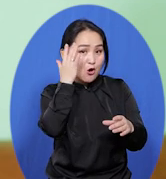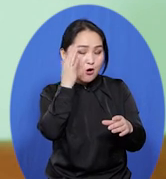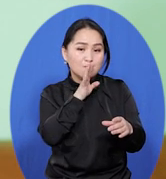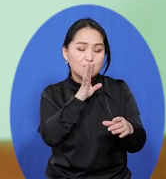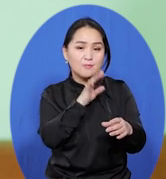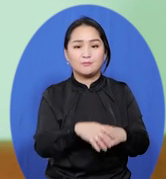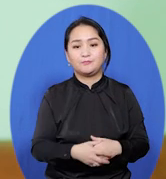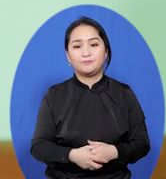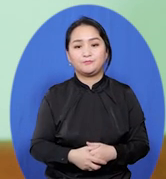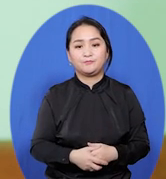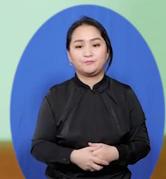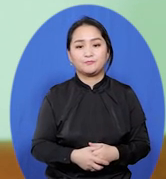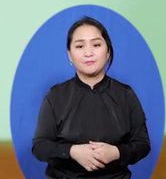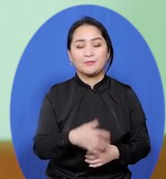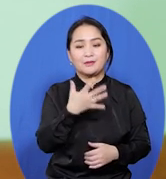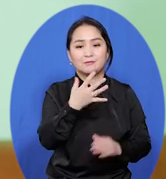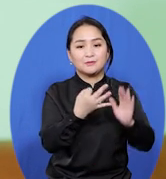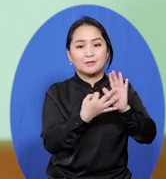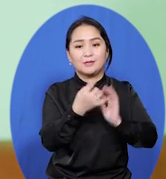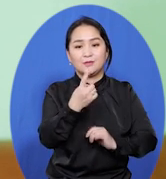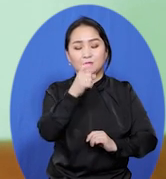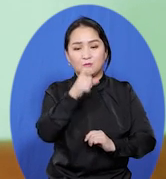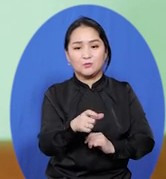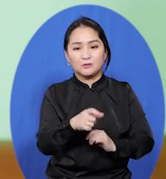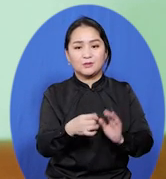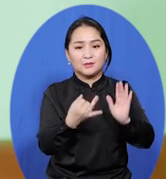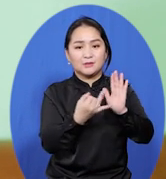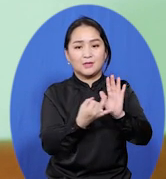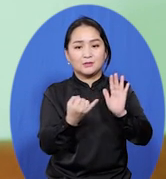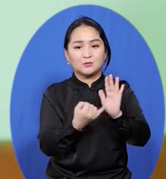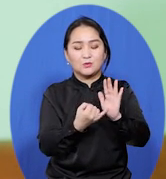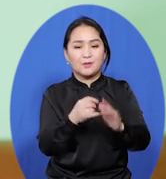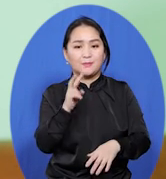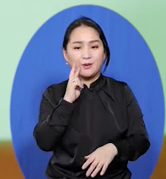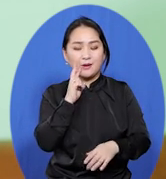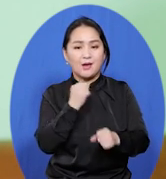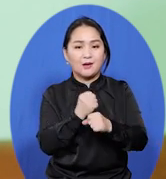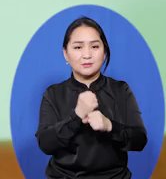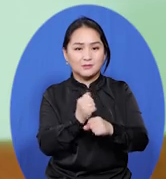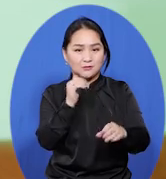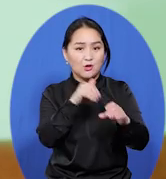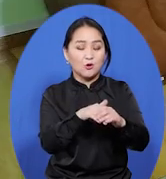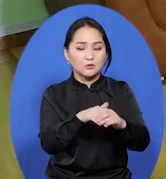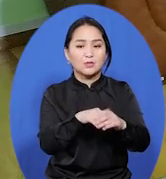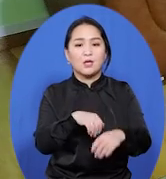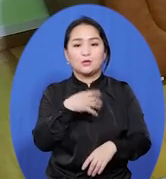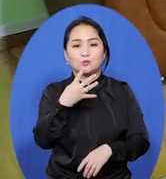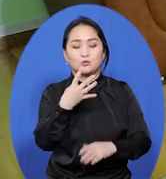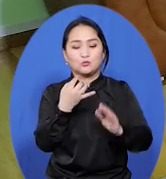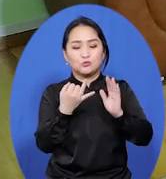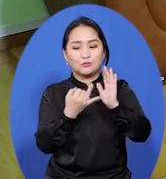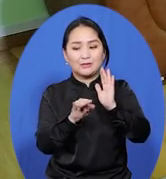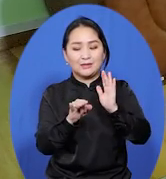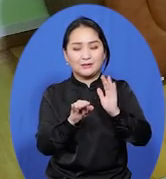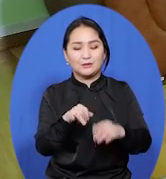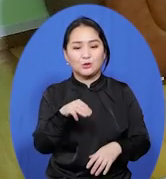тал дээр. Энэ онд энэ 581 хүнээс ямар ч нэг 76-ыг нь байнгын ажлын байртай болгоцсон. Дээрээс нь